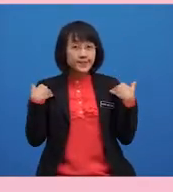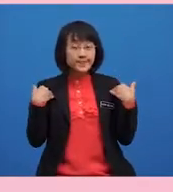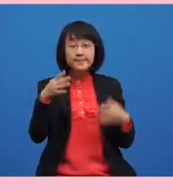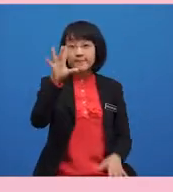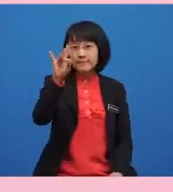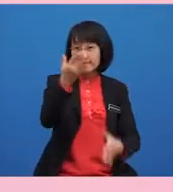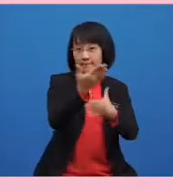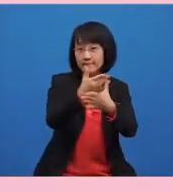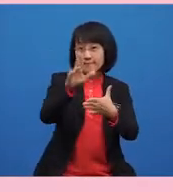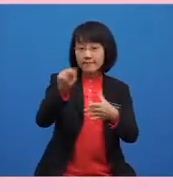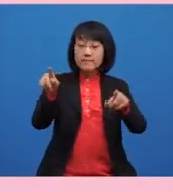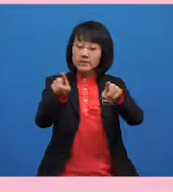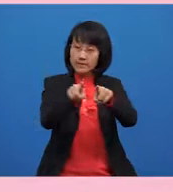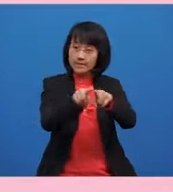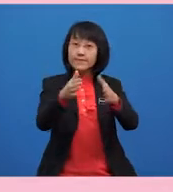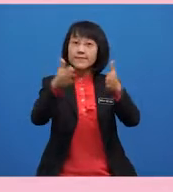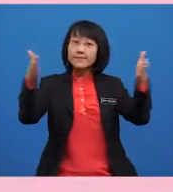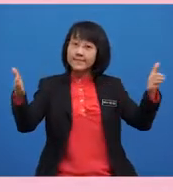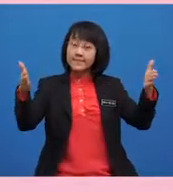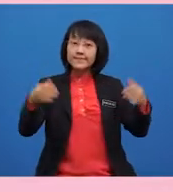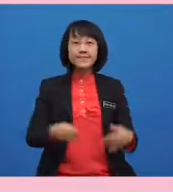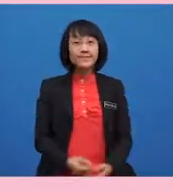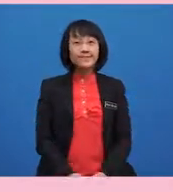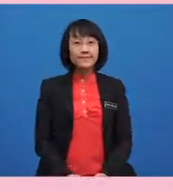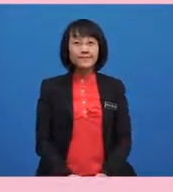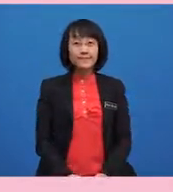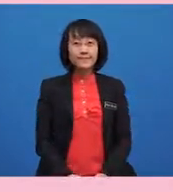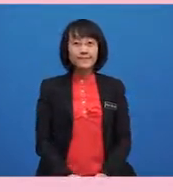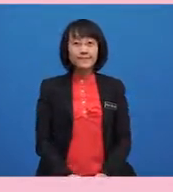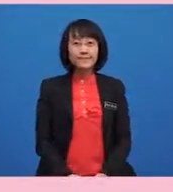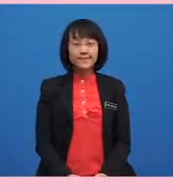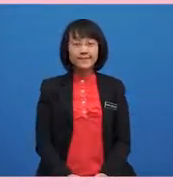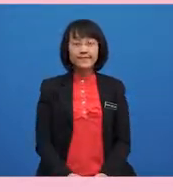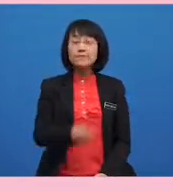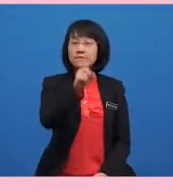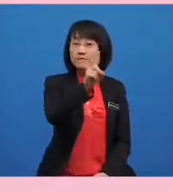mempunyai 8 bahagian yang sama besar?